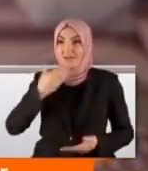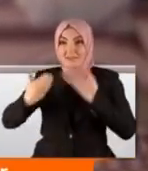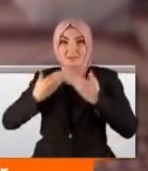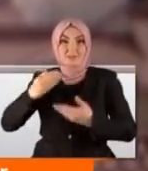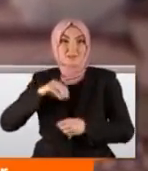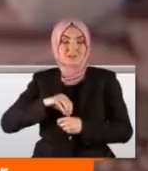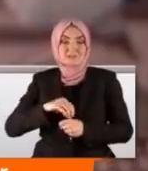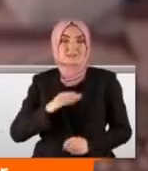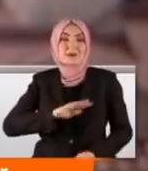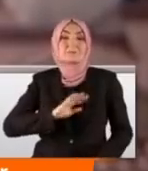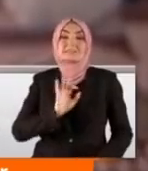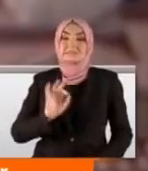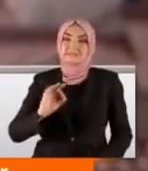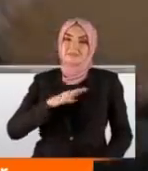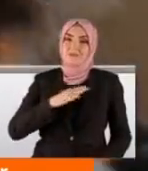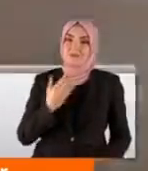sabırsızlanıyorum.